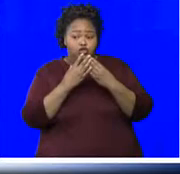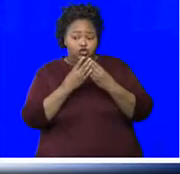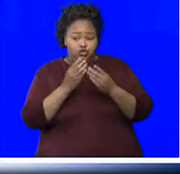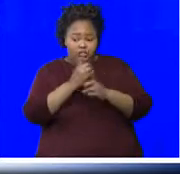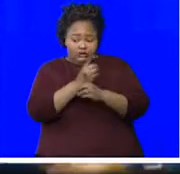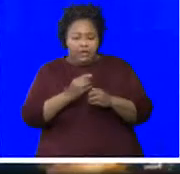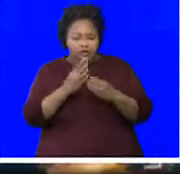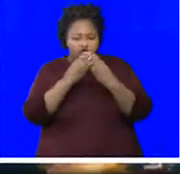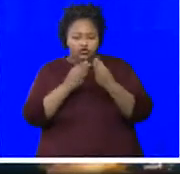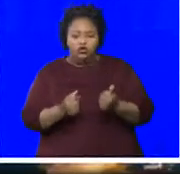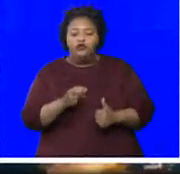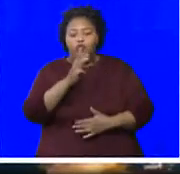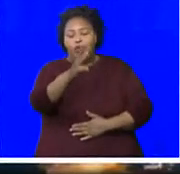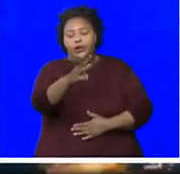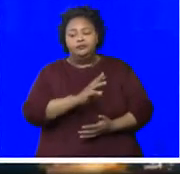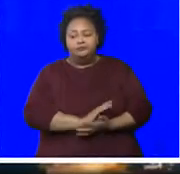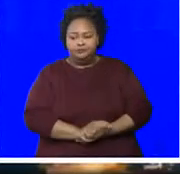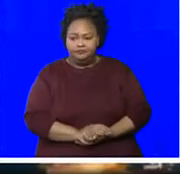ngisembabane.